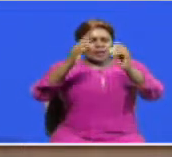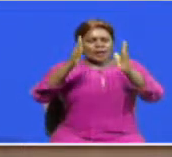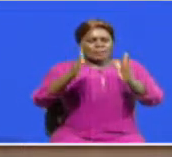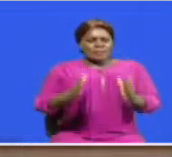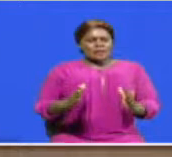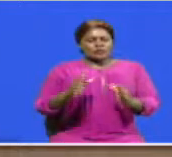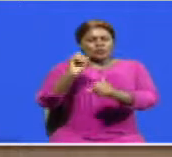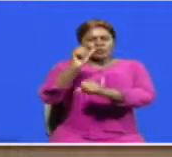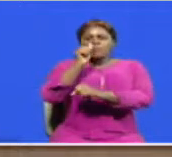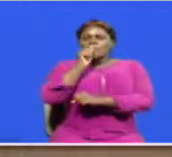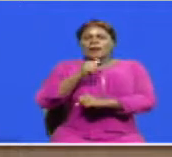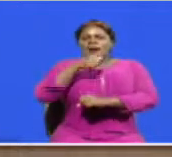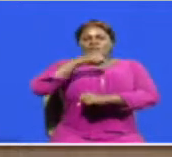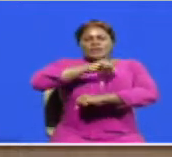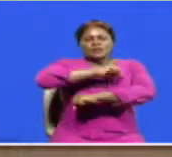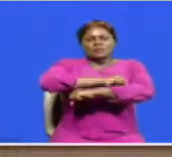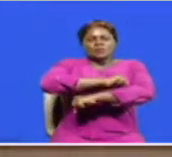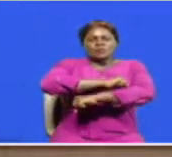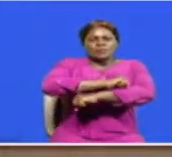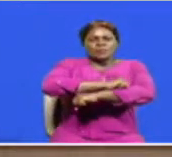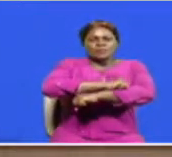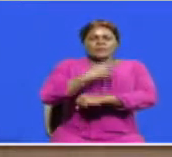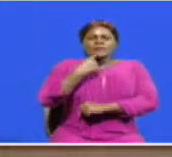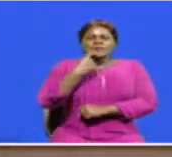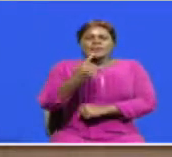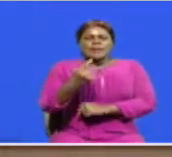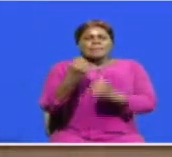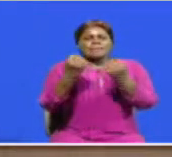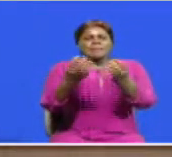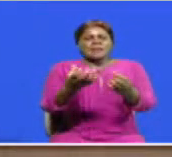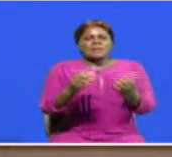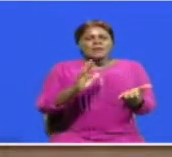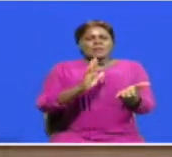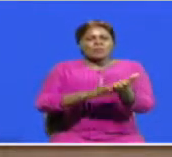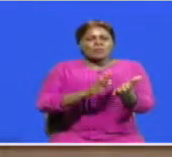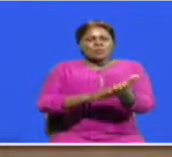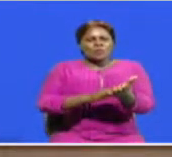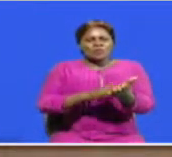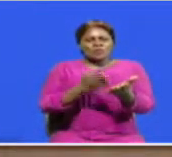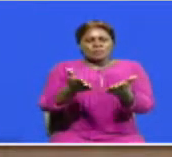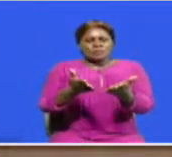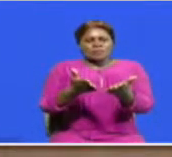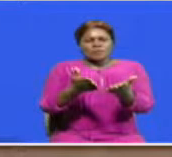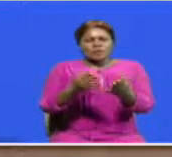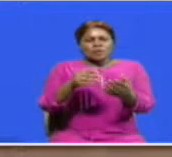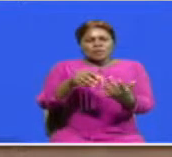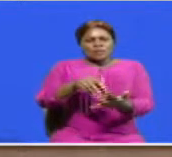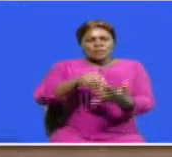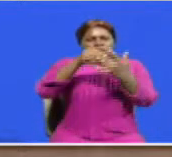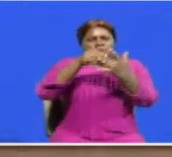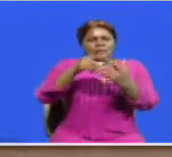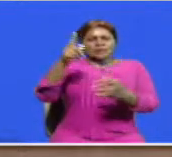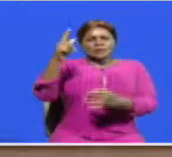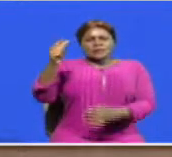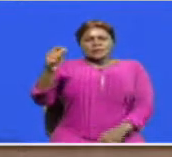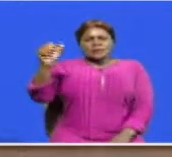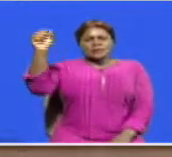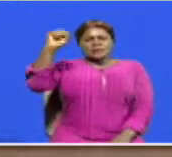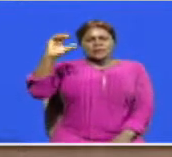cha shule za binafsi Charles Ochome anasema mengi mapendekezo kwenye ripoti hiyo hasa kuhusu tume ya